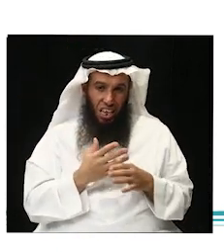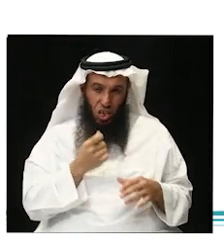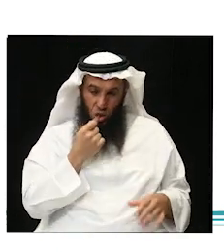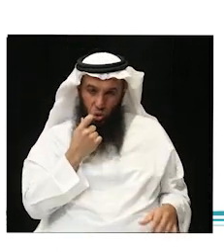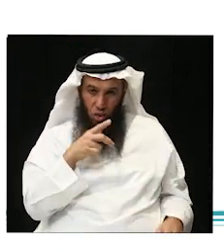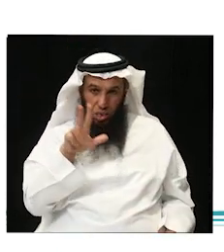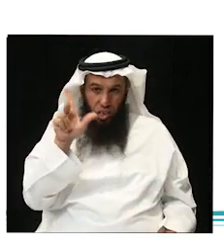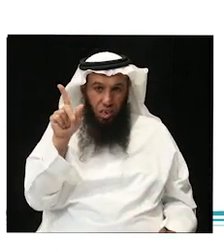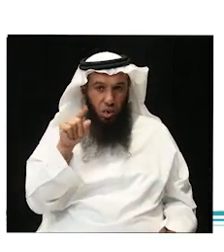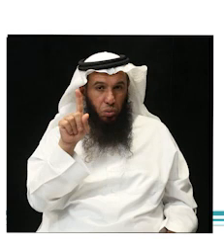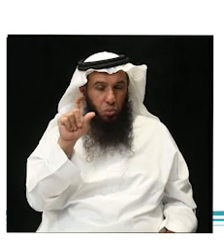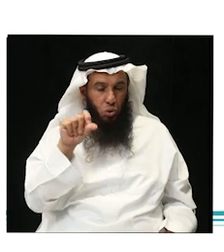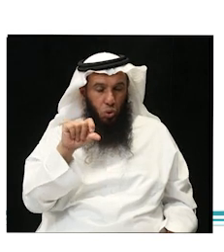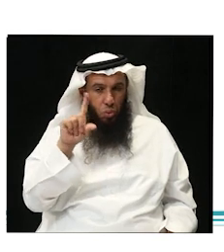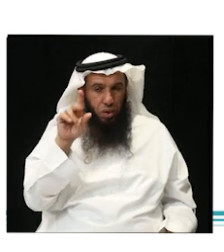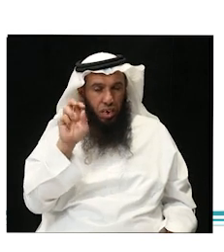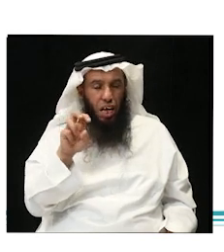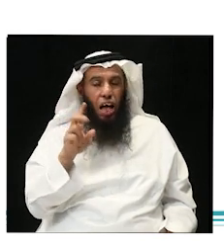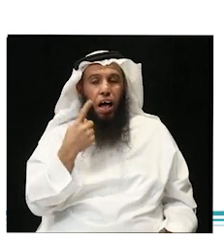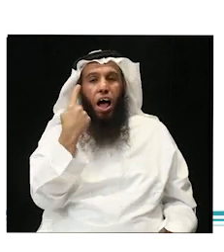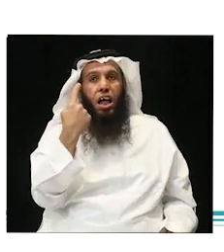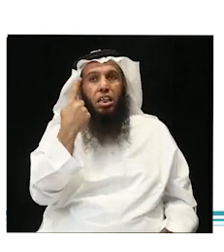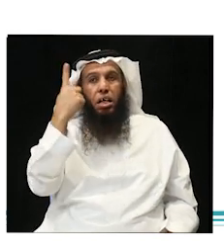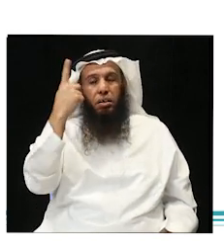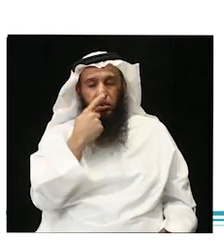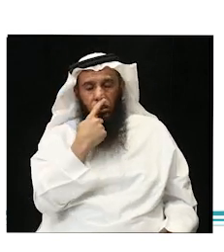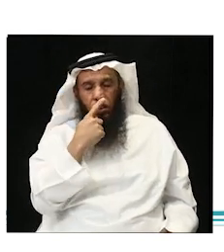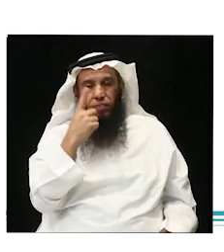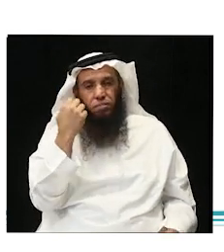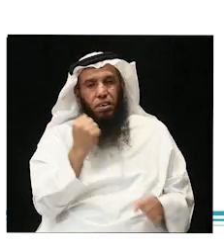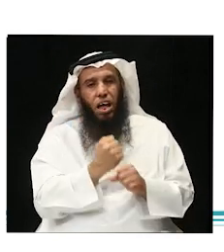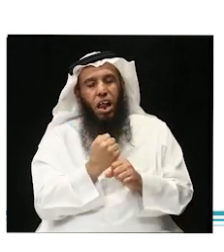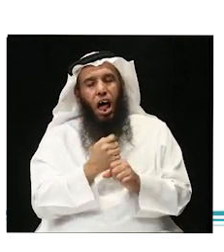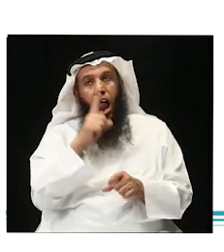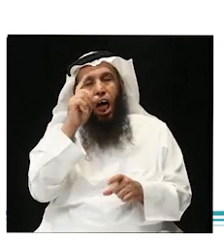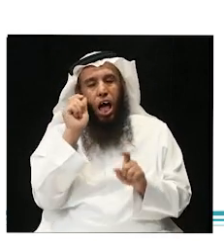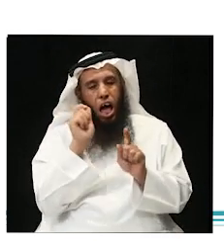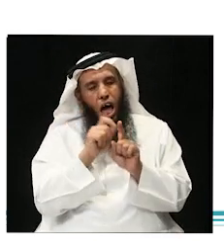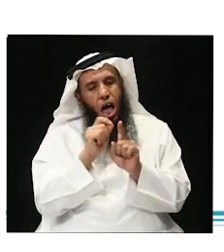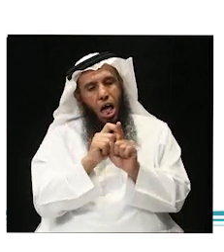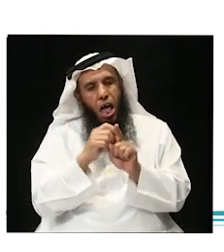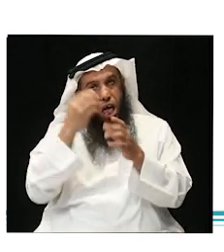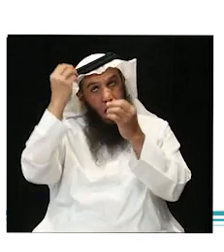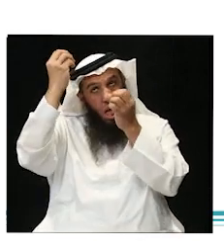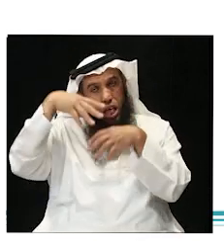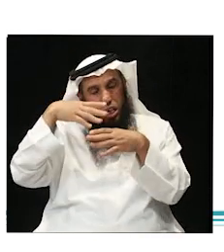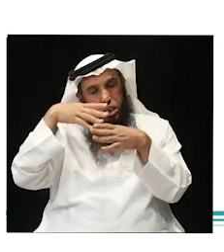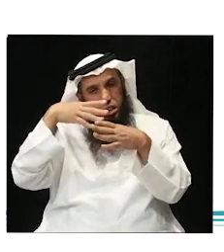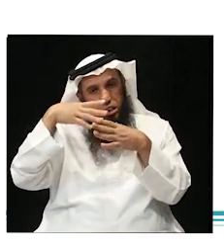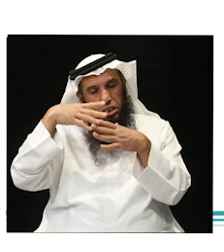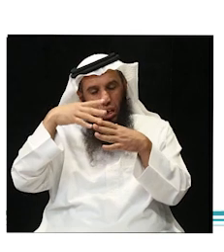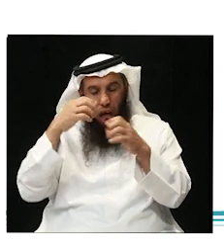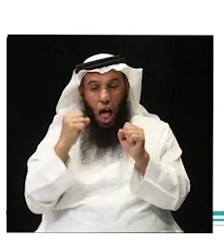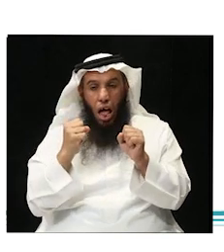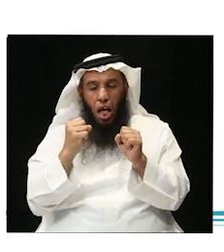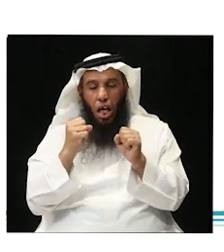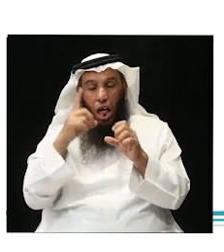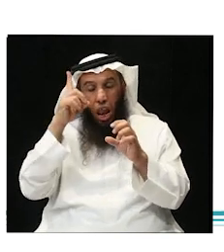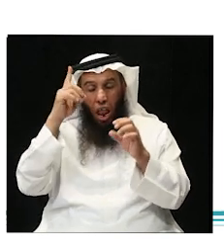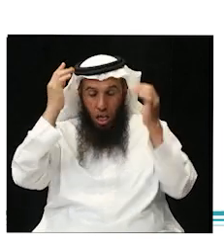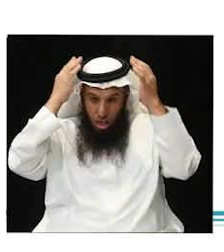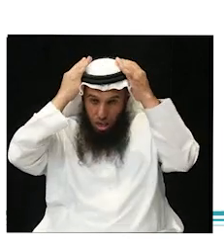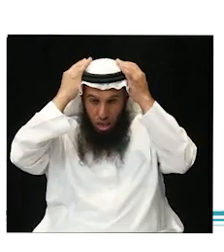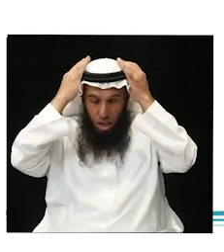أوجدنا من العدم، وهو الذي يميتنا، وهو الذي يحيينا سبحانه وتعالى. سبحانه وتعالى. هذا ما